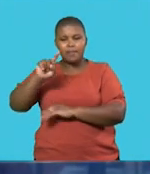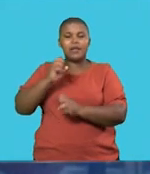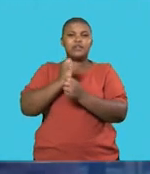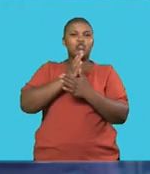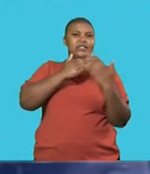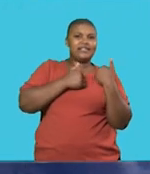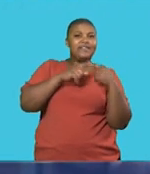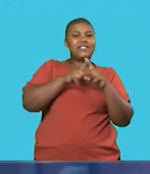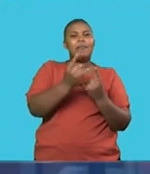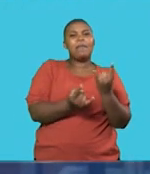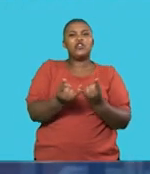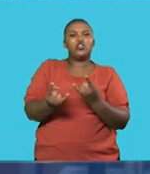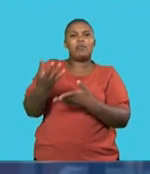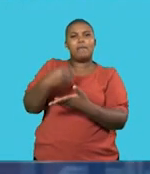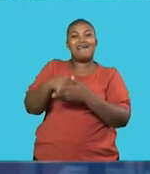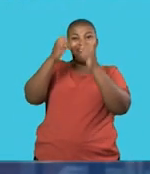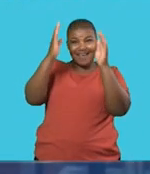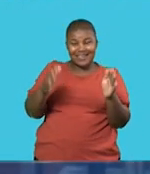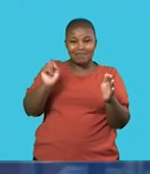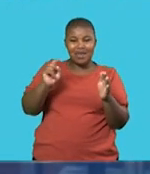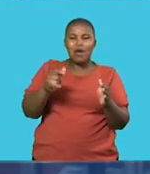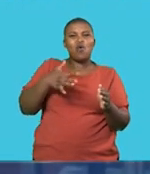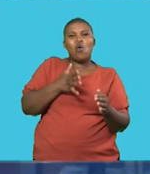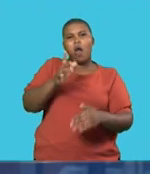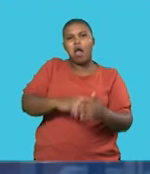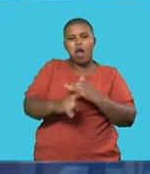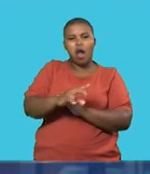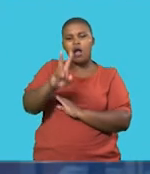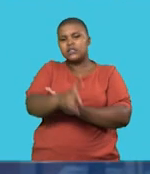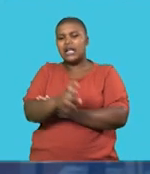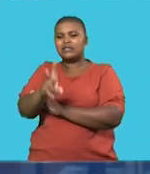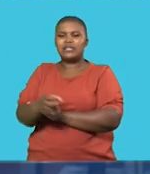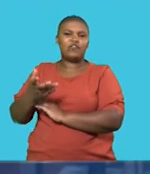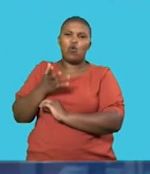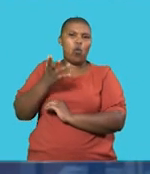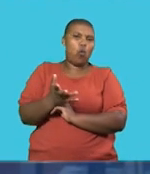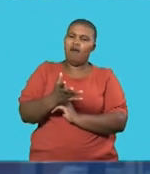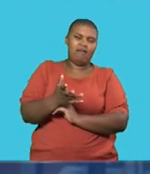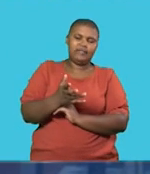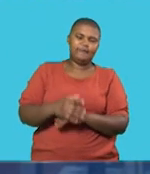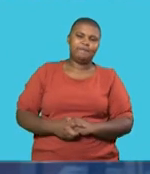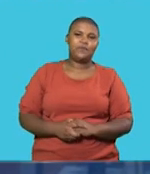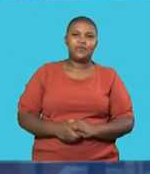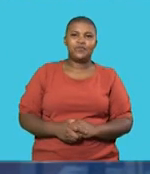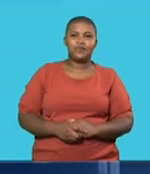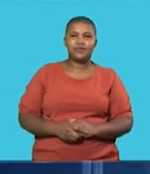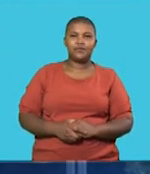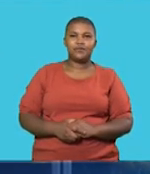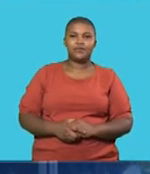izitolo ezingaphakathi nazo futhi siphephile. Akwenzeki ukuthi kudlobongelwe, sidina sasibona ukutatsha kwayo ke le nxanxathela